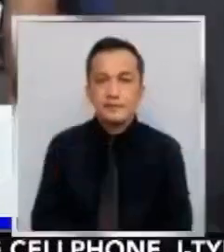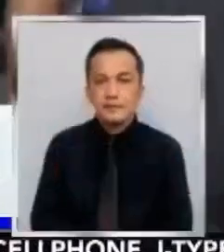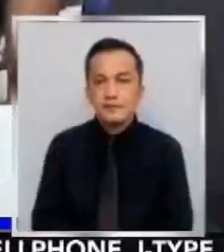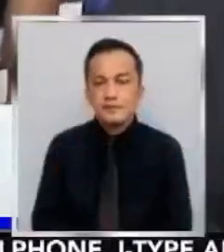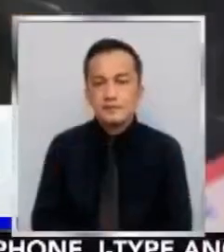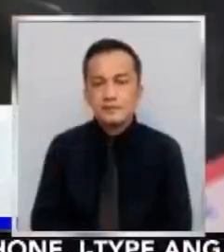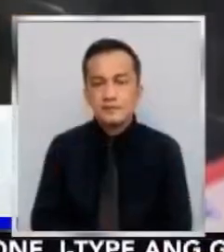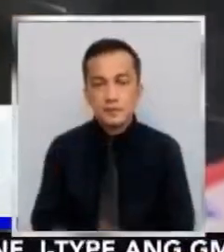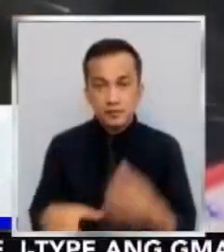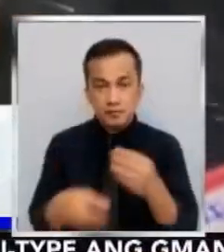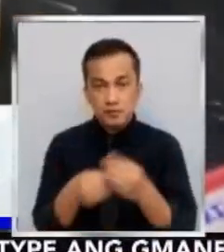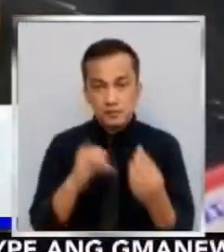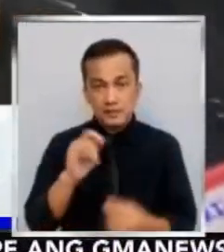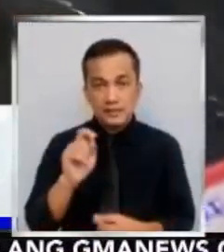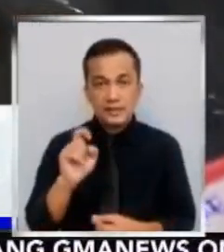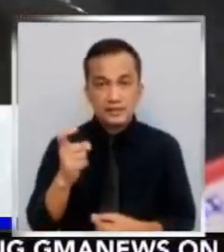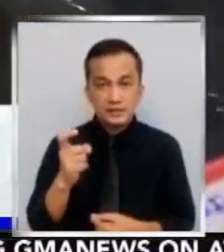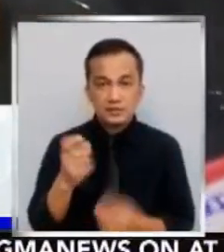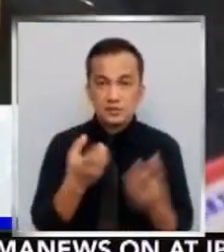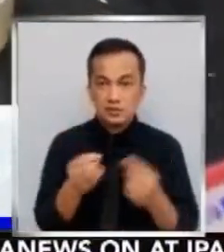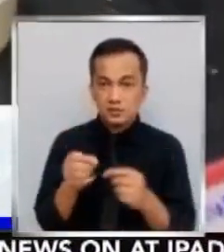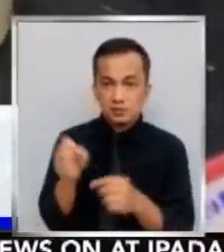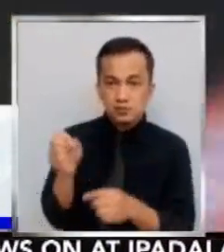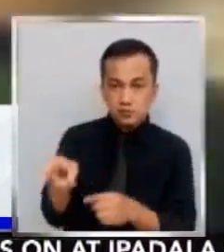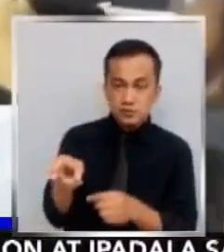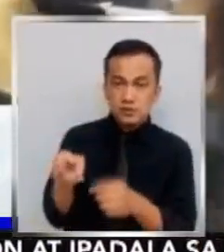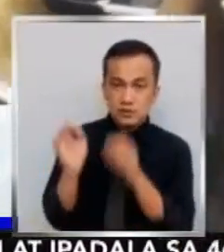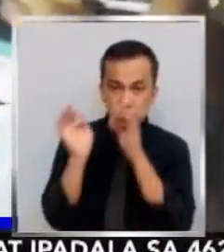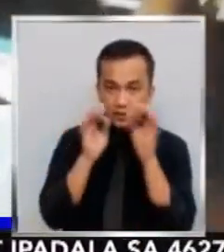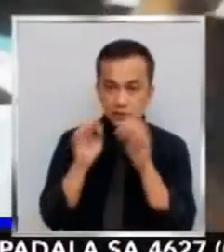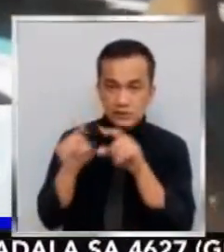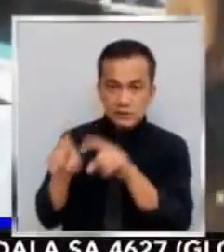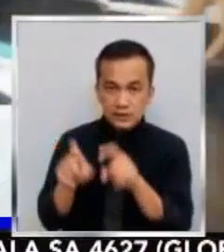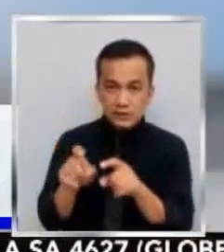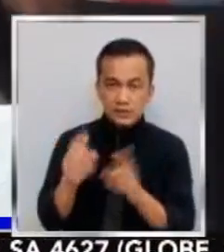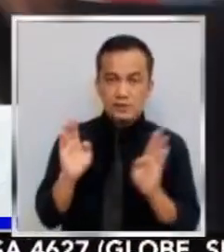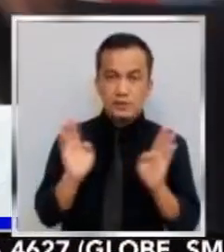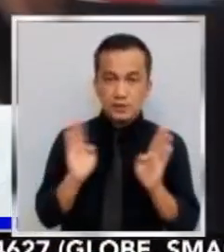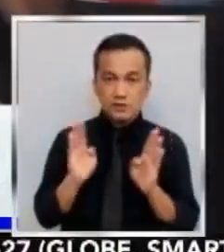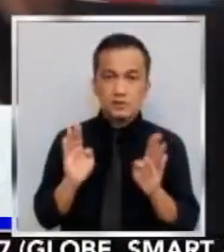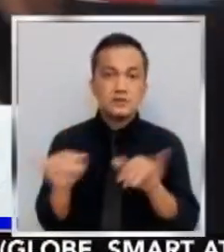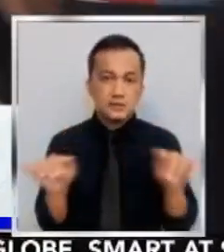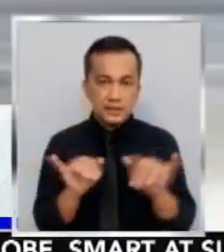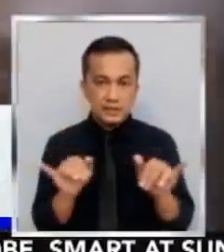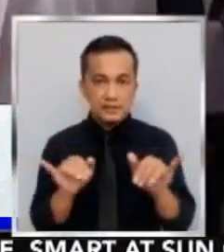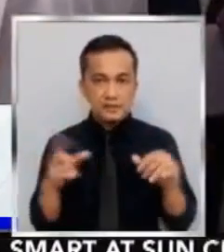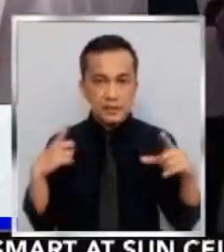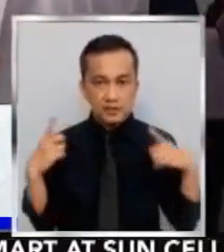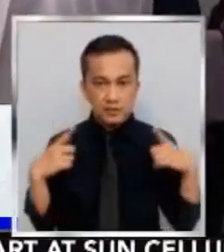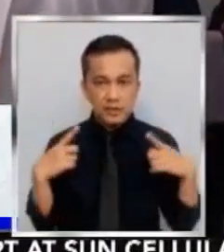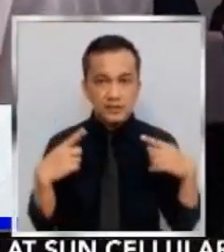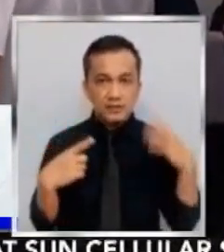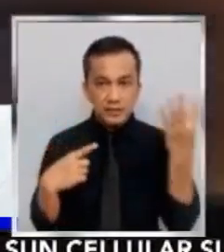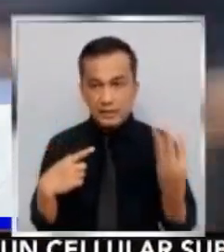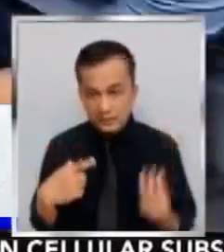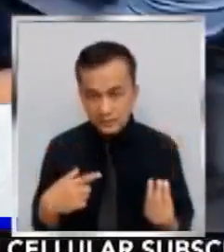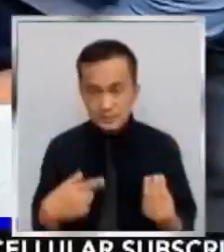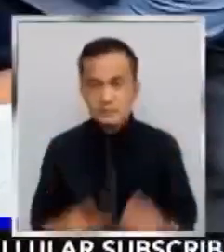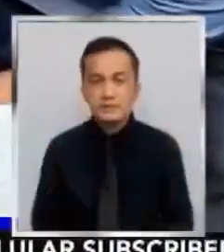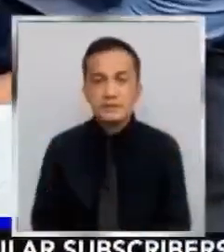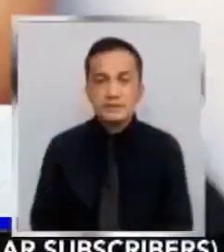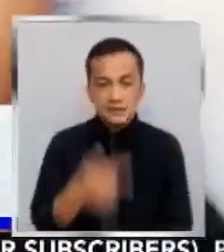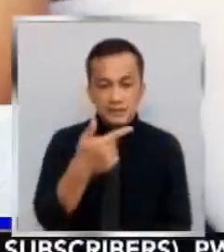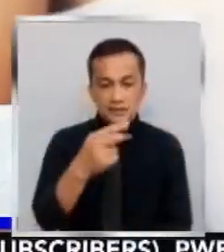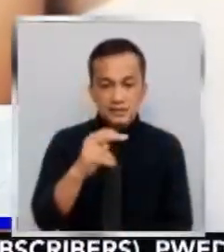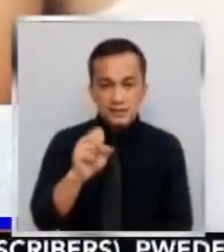PITX, nagsagawa rin ng mandatory drug testing sa Baguio City, ganun din sa Laguna at Batangas, General Santos City at